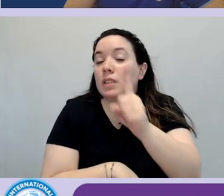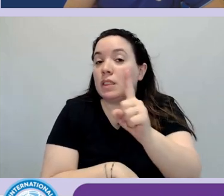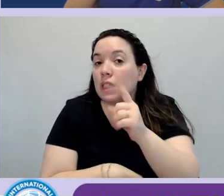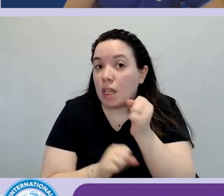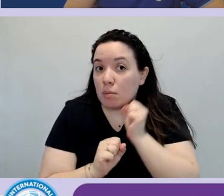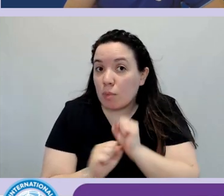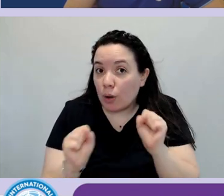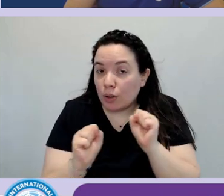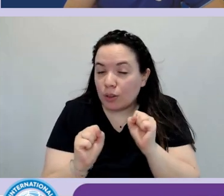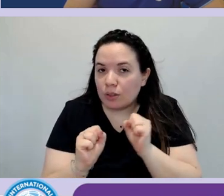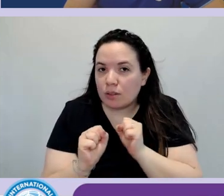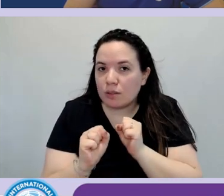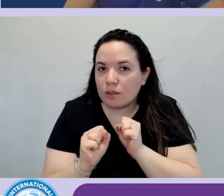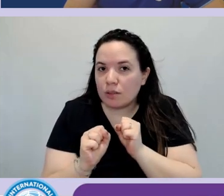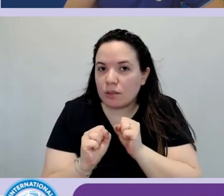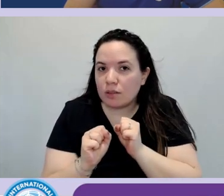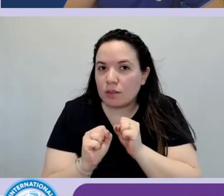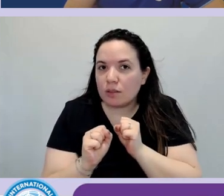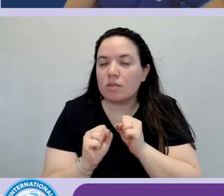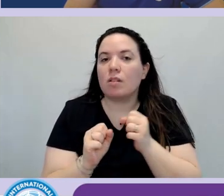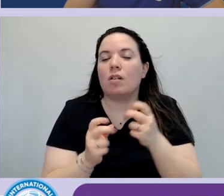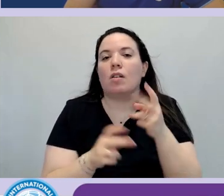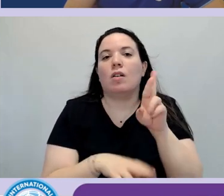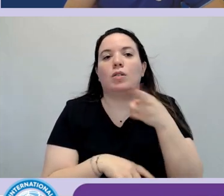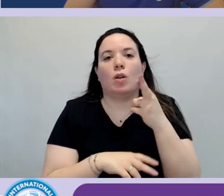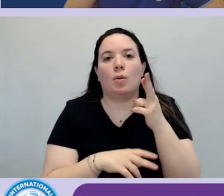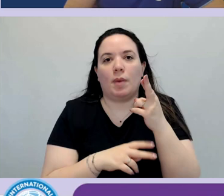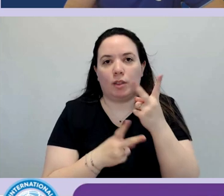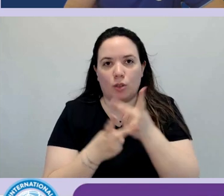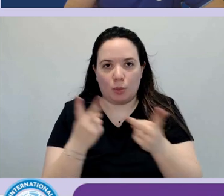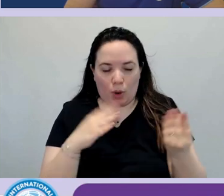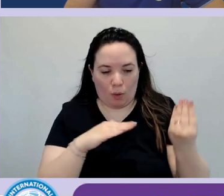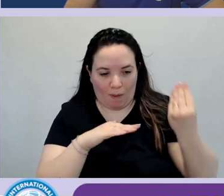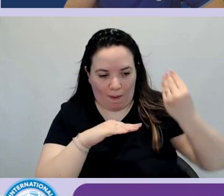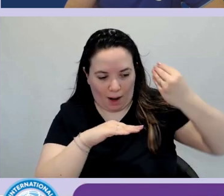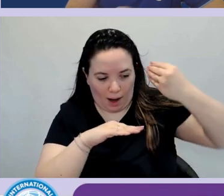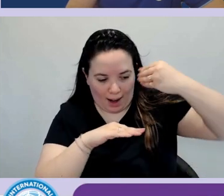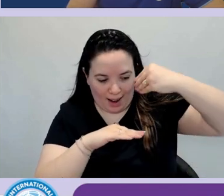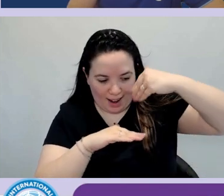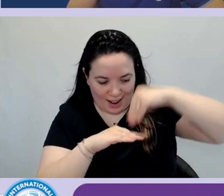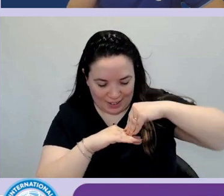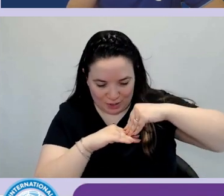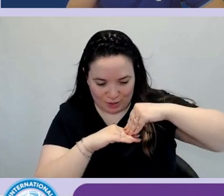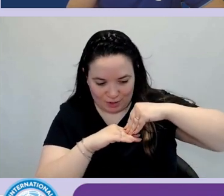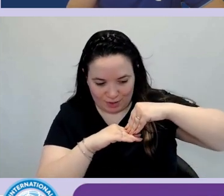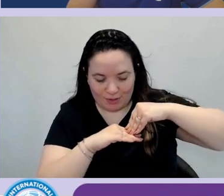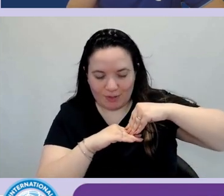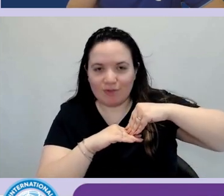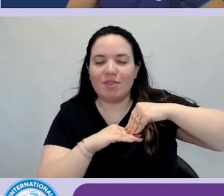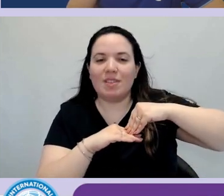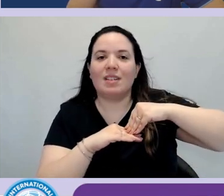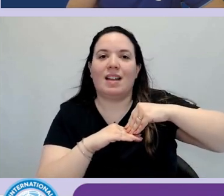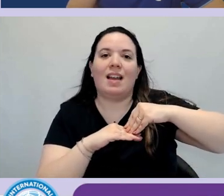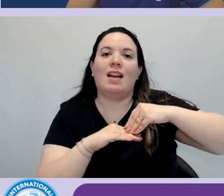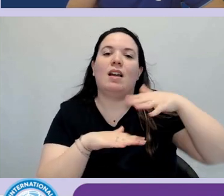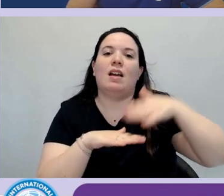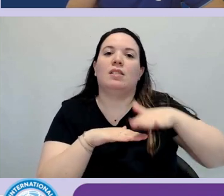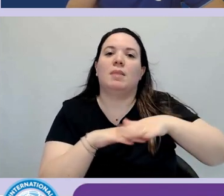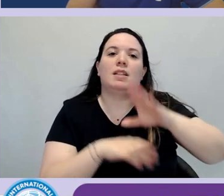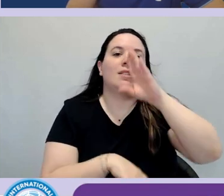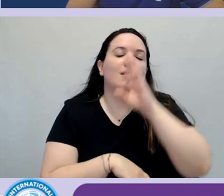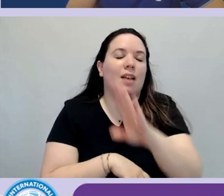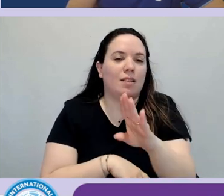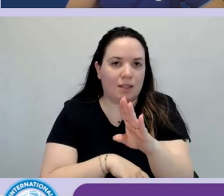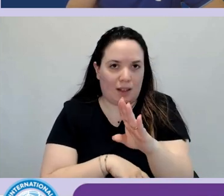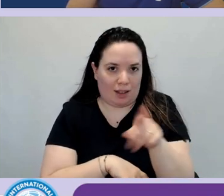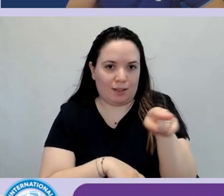se posso Roberto aggiungo anche un un aspetto un'esperienza diciamo diretta